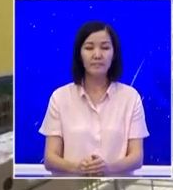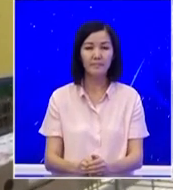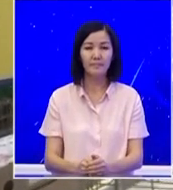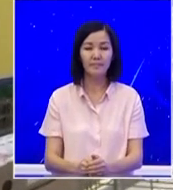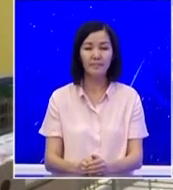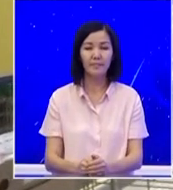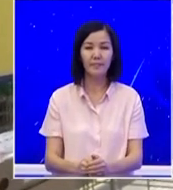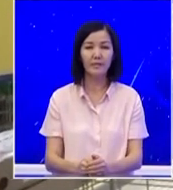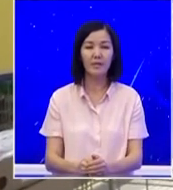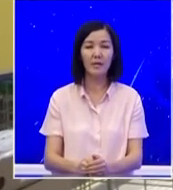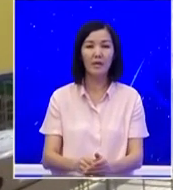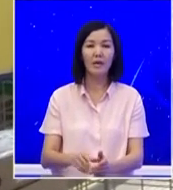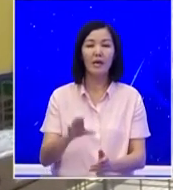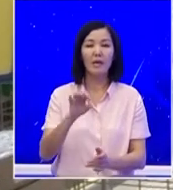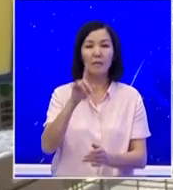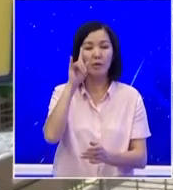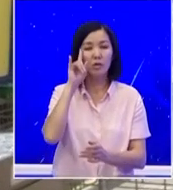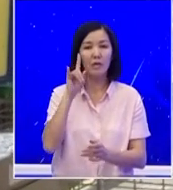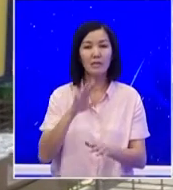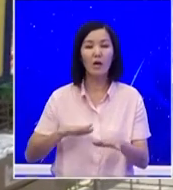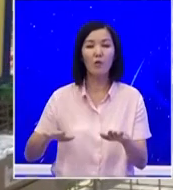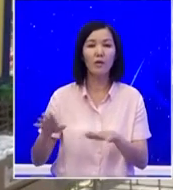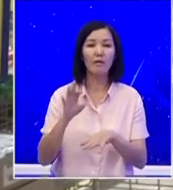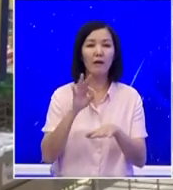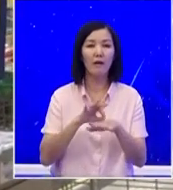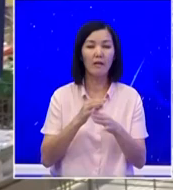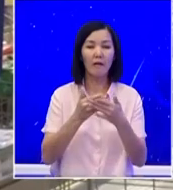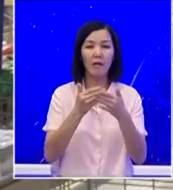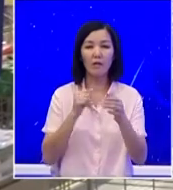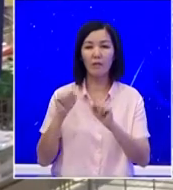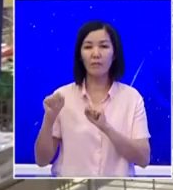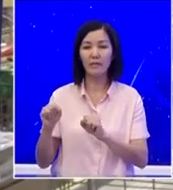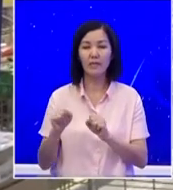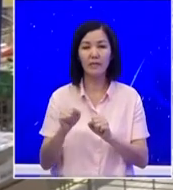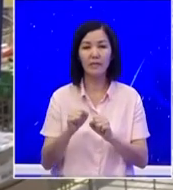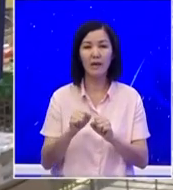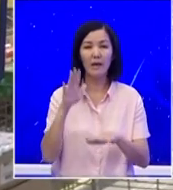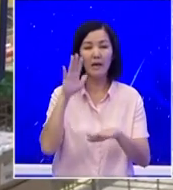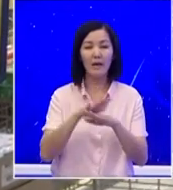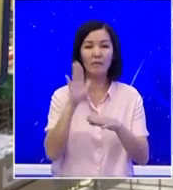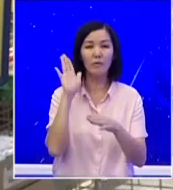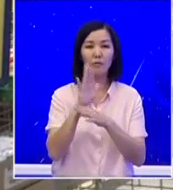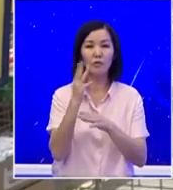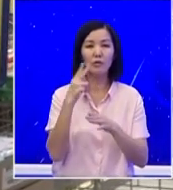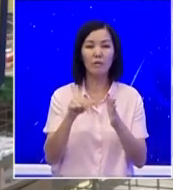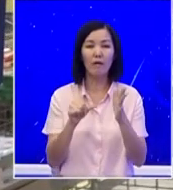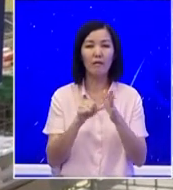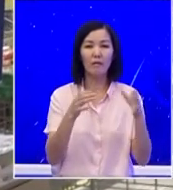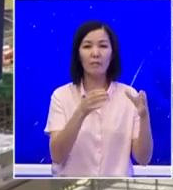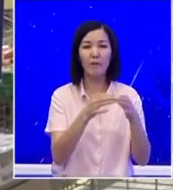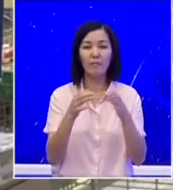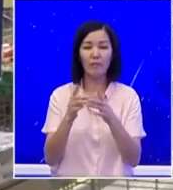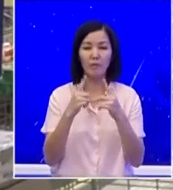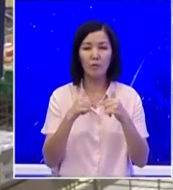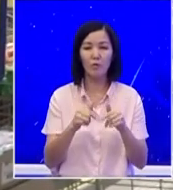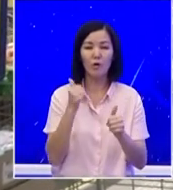коронавирусной инфекции. Еңбекшіқазақ ауданында коронавирустық инфекцияның алдын алу мақсатында аудан әкімінің бұйрығымен 26 мобильді топ құрылған. Күн